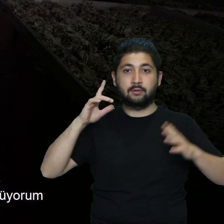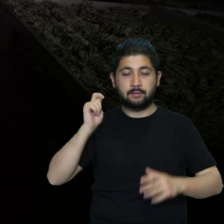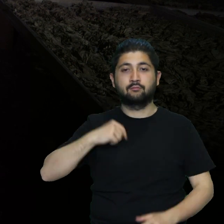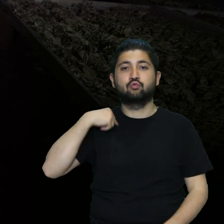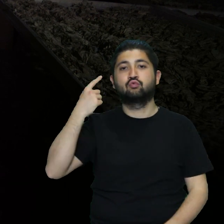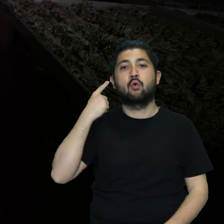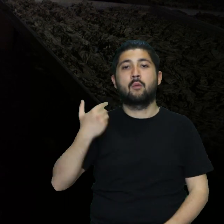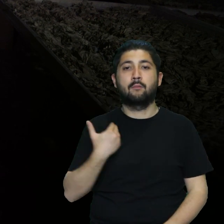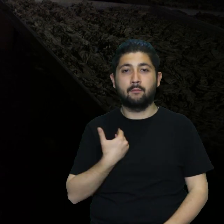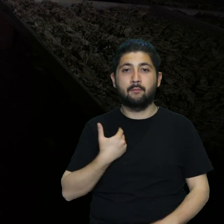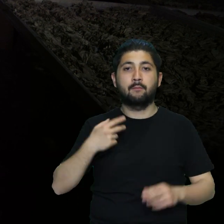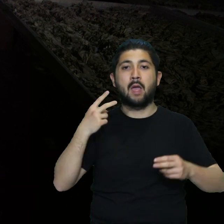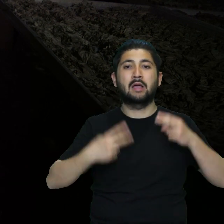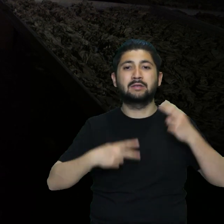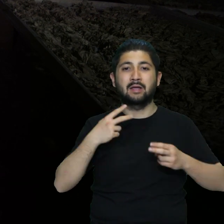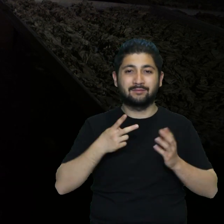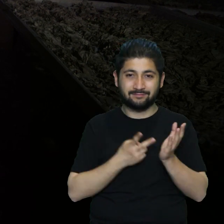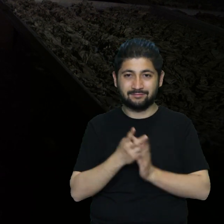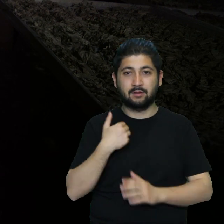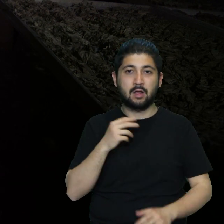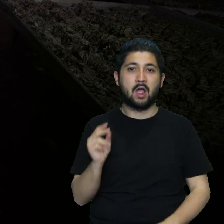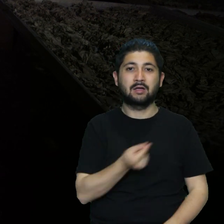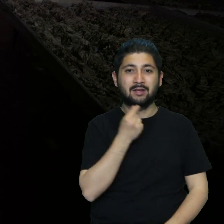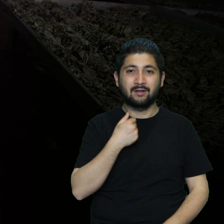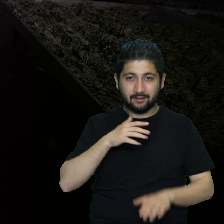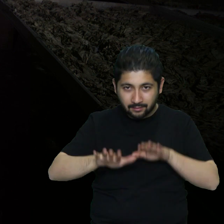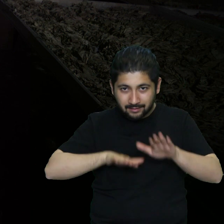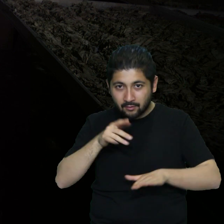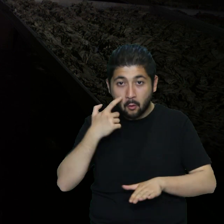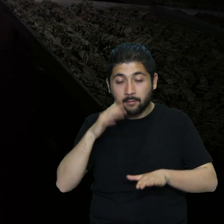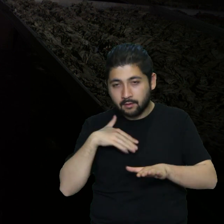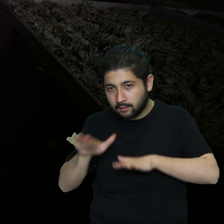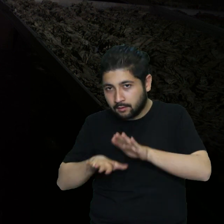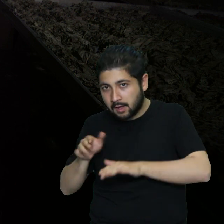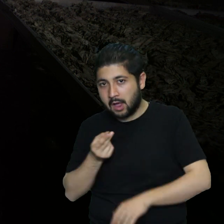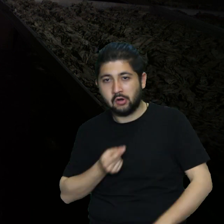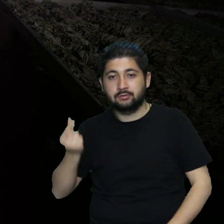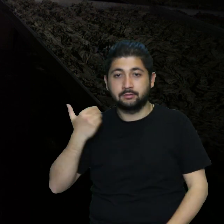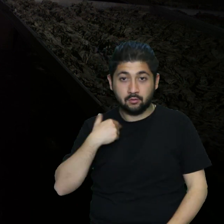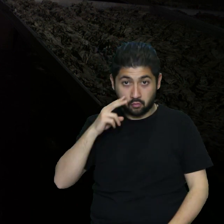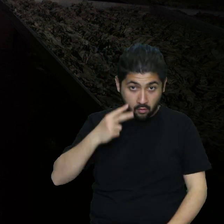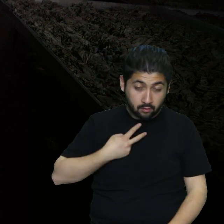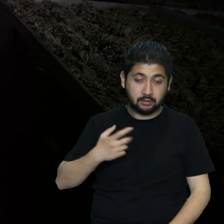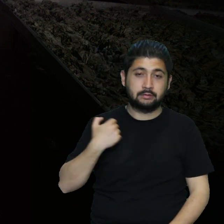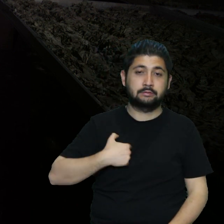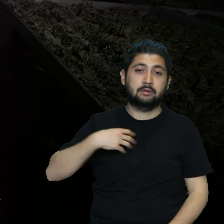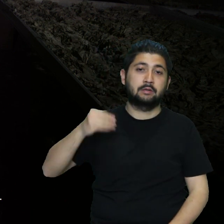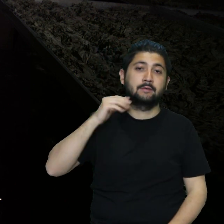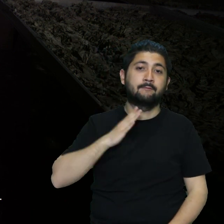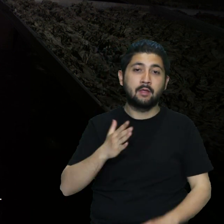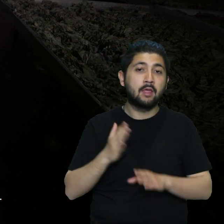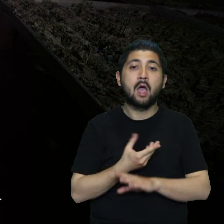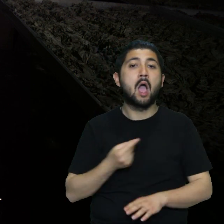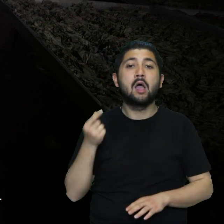düşünüyorum. Bazen de tarladan kaçıyorum emekliye emekliye görmesinler diye. Görünce kızıyorlar.